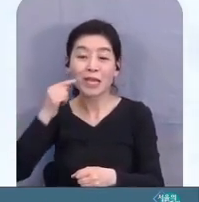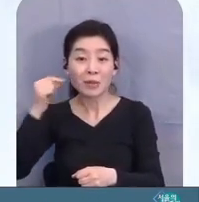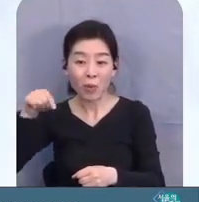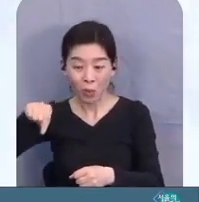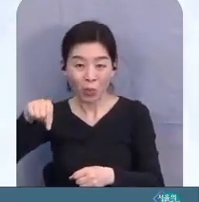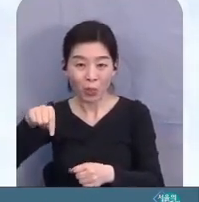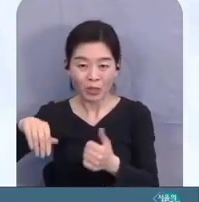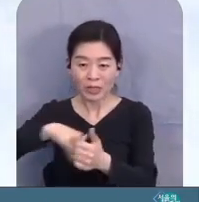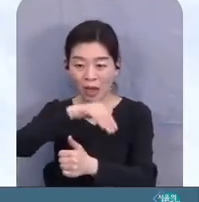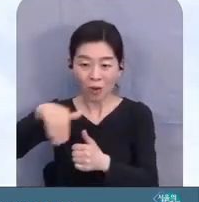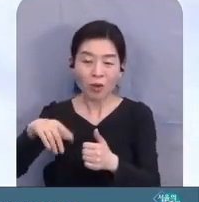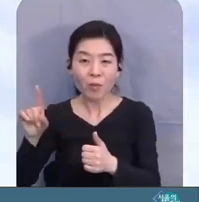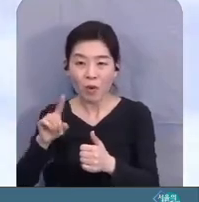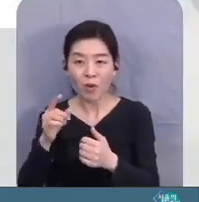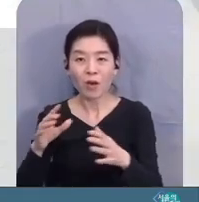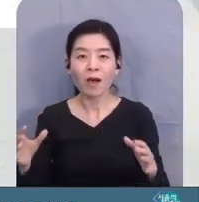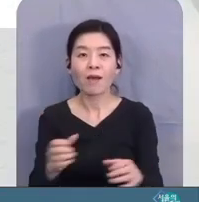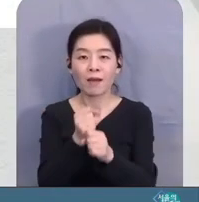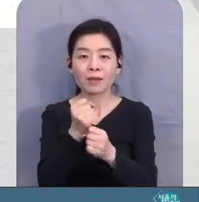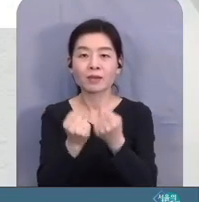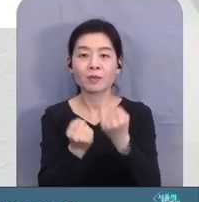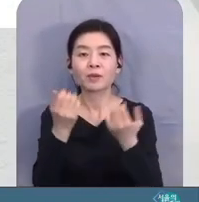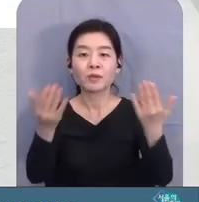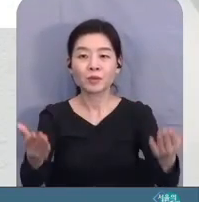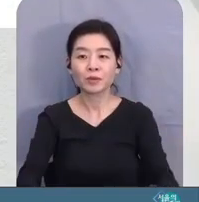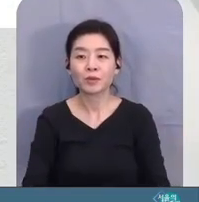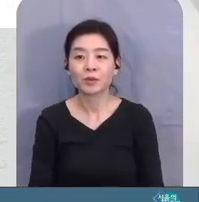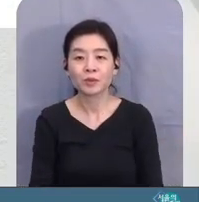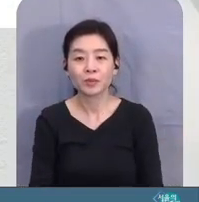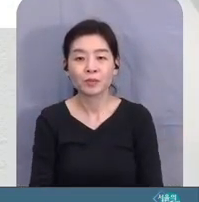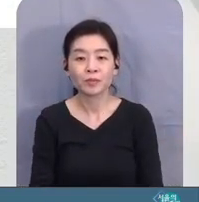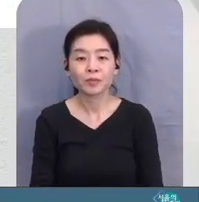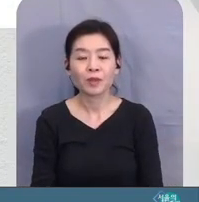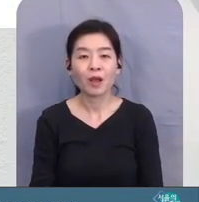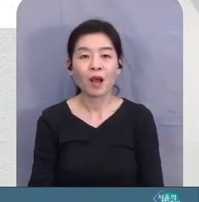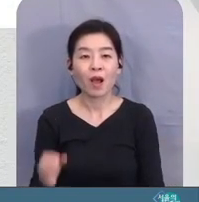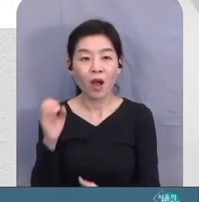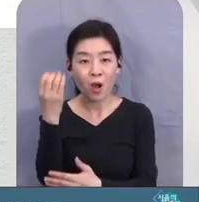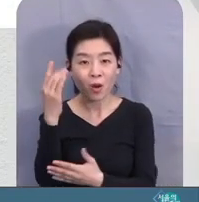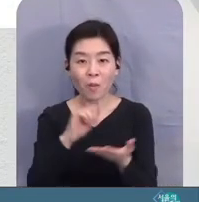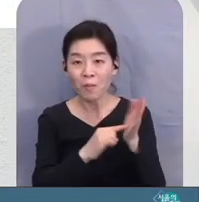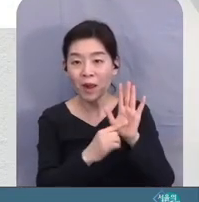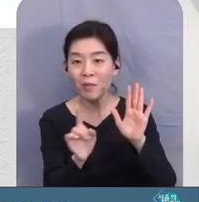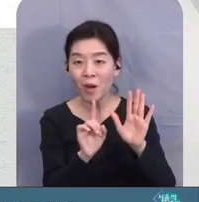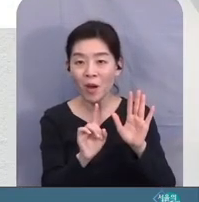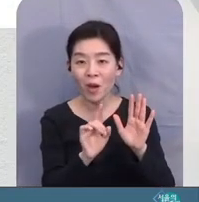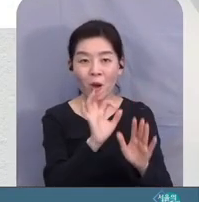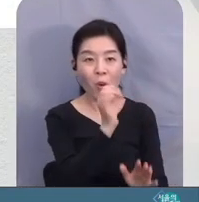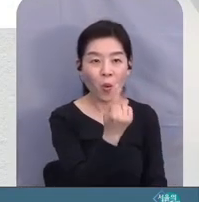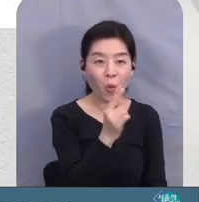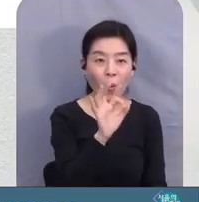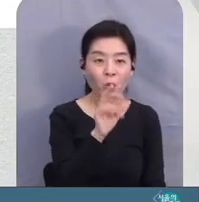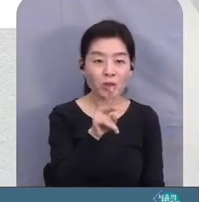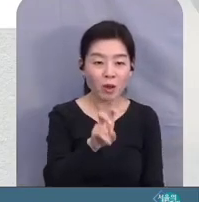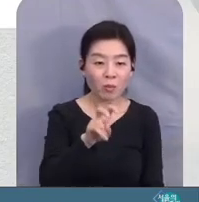말씀을 좀 드려보겠습니다. 여러분들 요즘 언론에 오염수다 처리수다 말이 많죠.